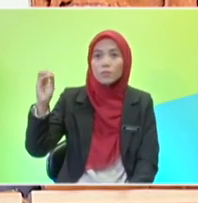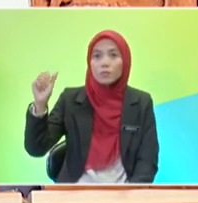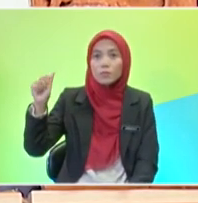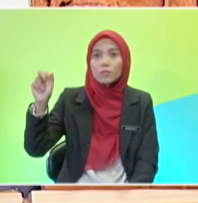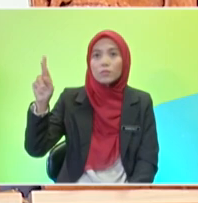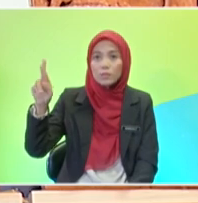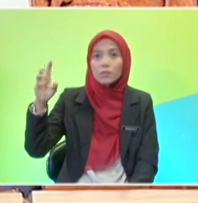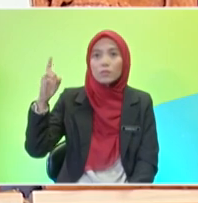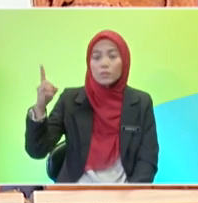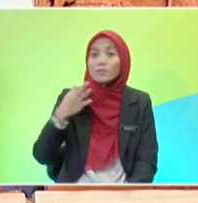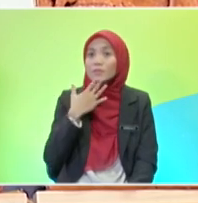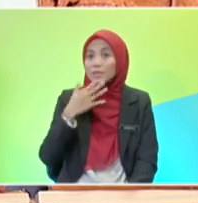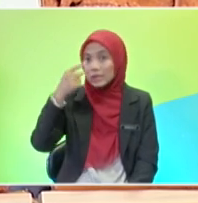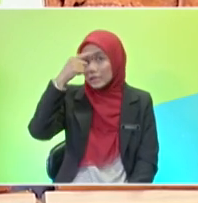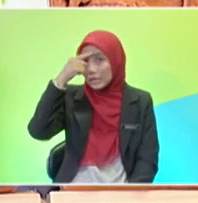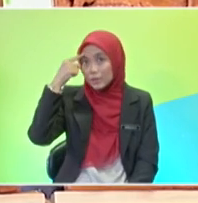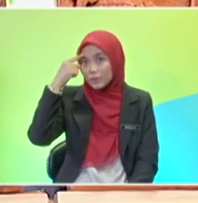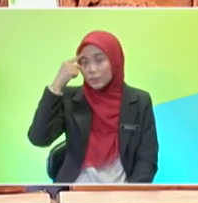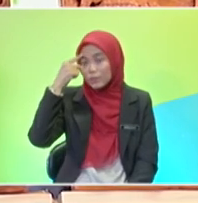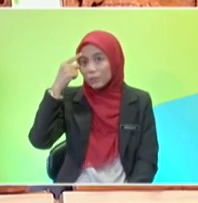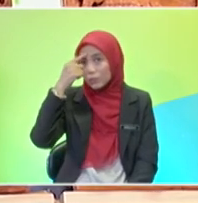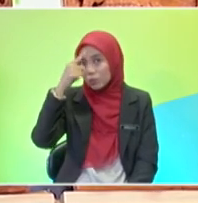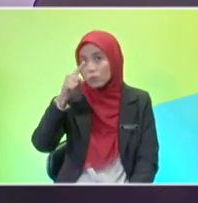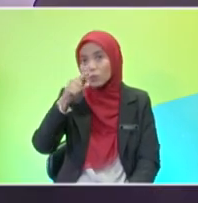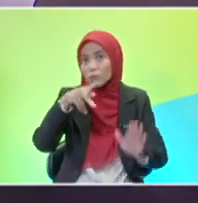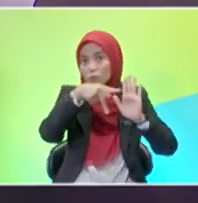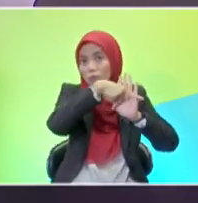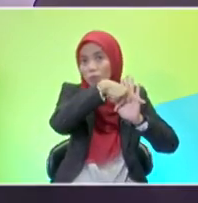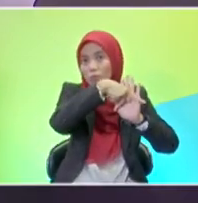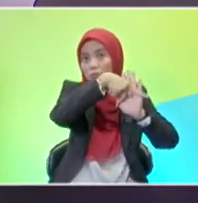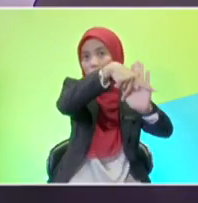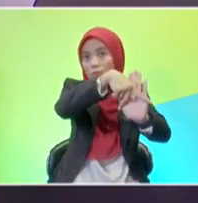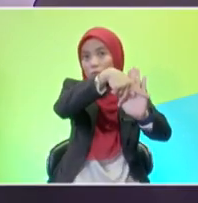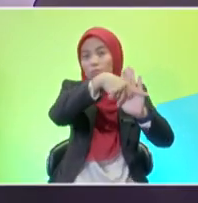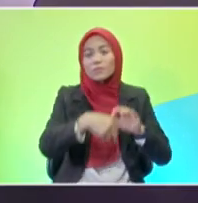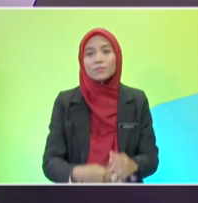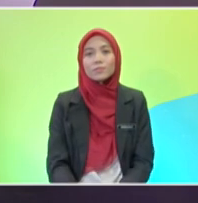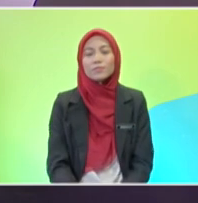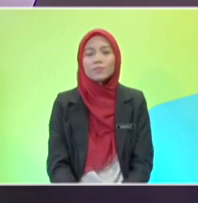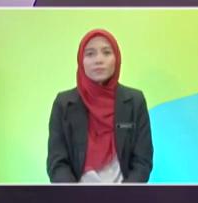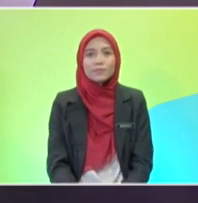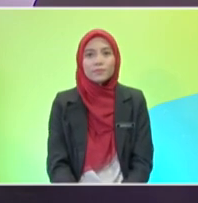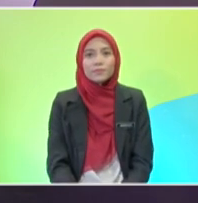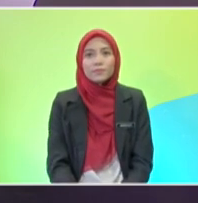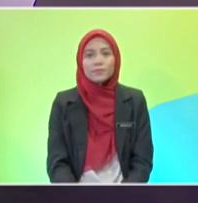untuk membuat pameran kerja-kerja kita ya teruskan lagi dia